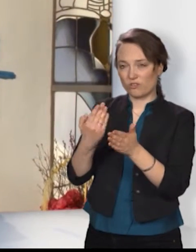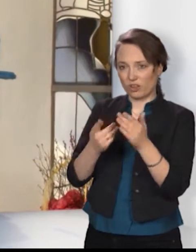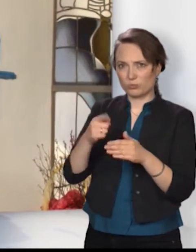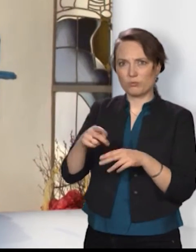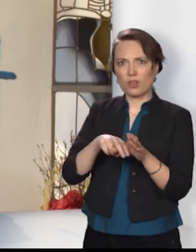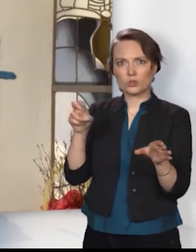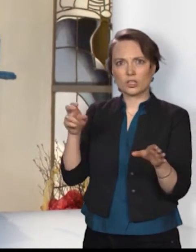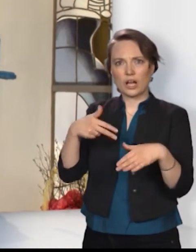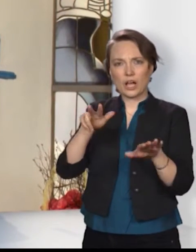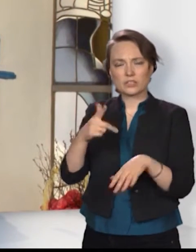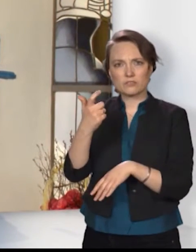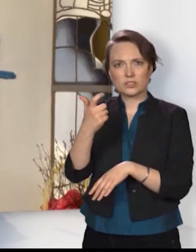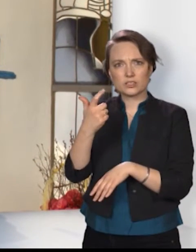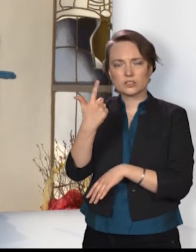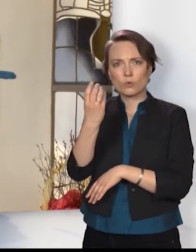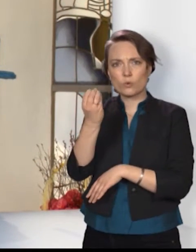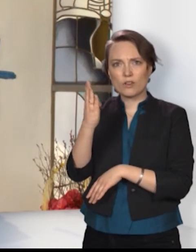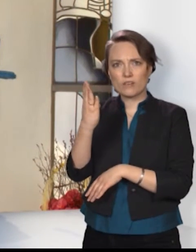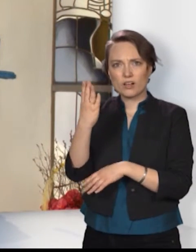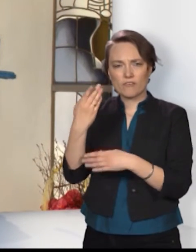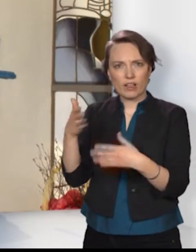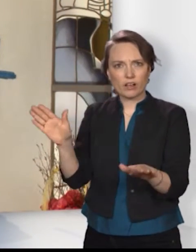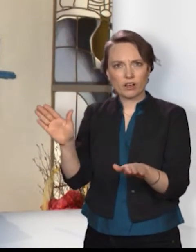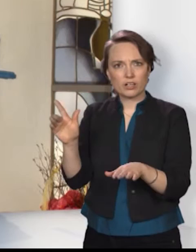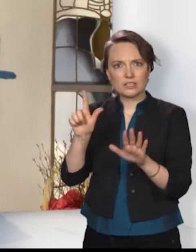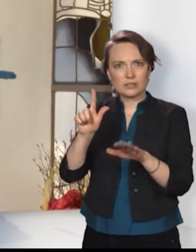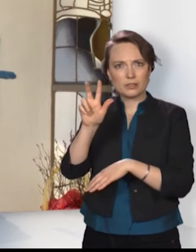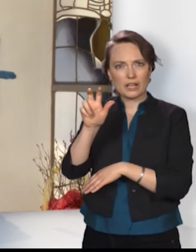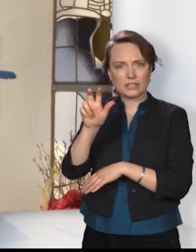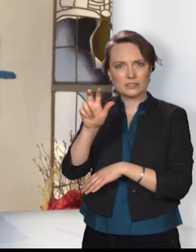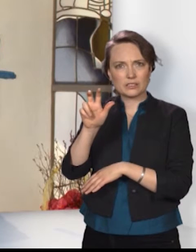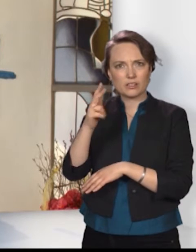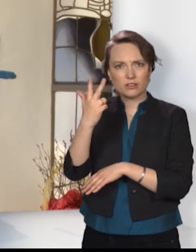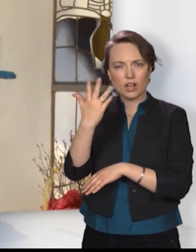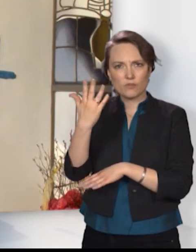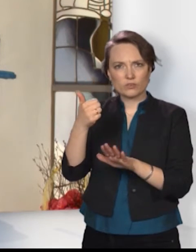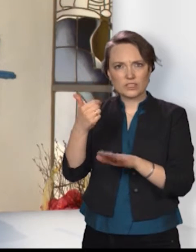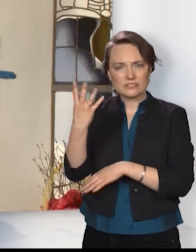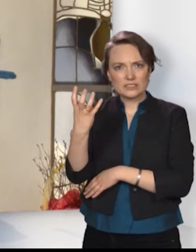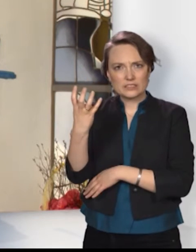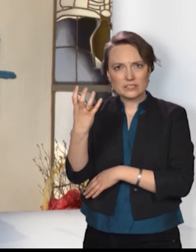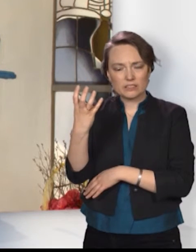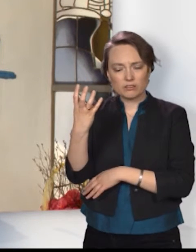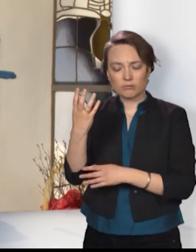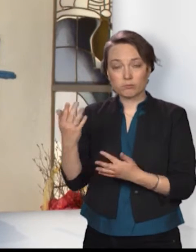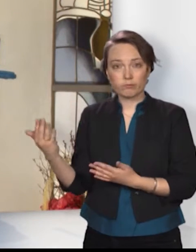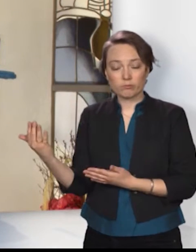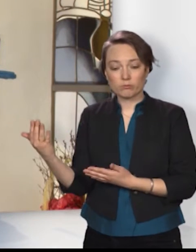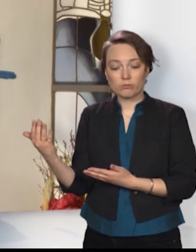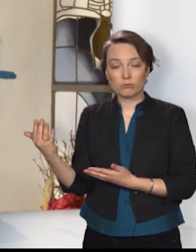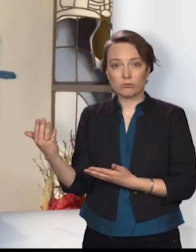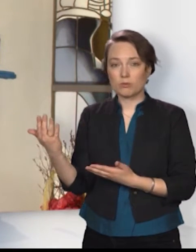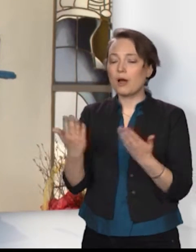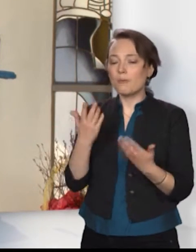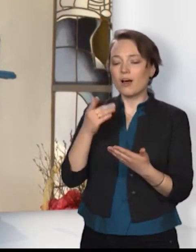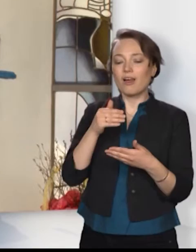weg, 37, 3, 5, 6, 40 und so weiter. Natürlich ist auch das eine oder andere dabei,